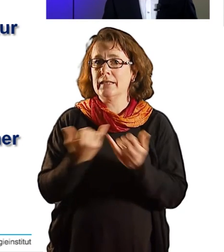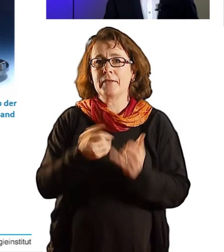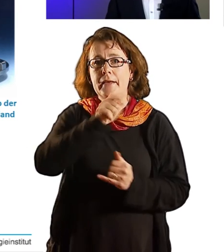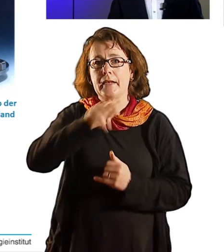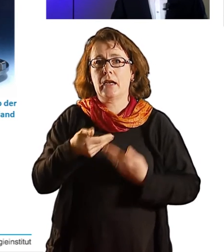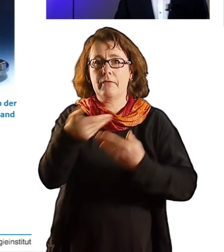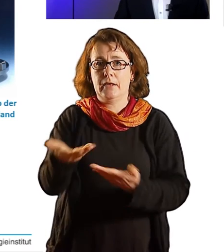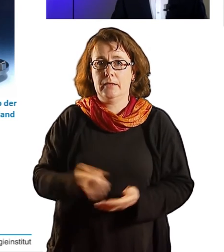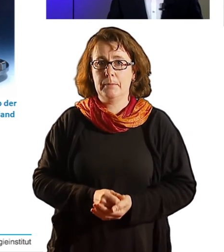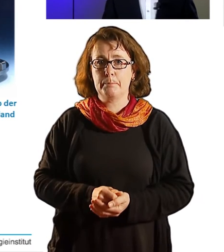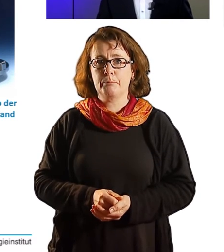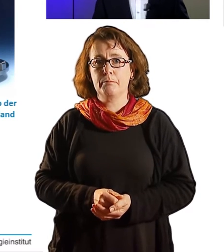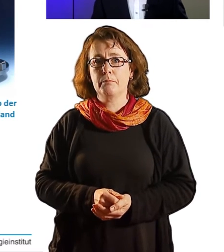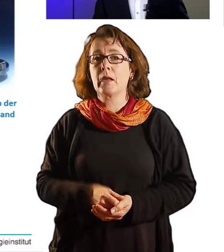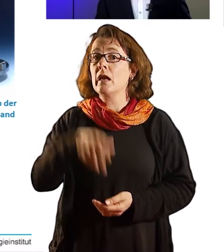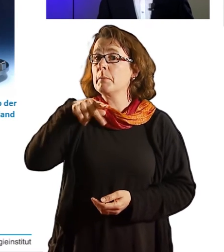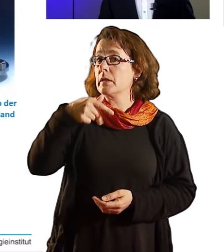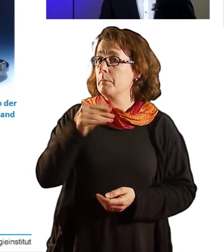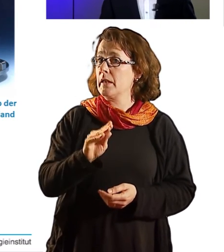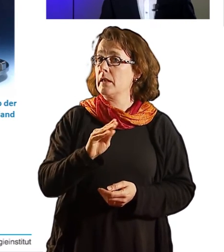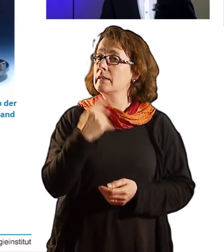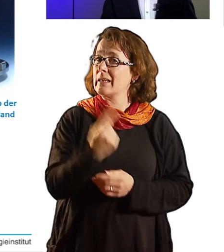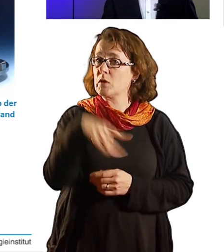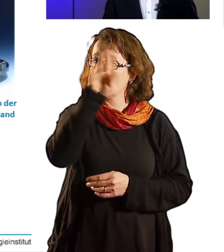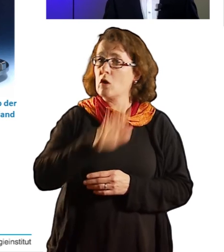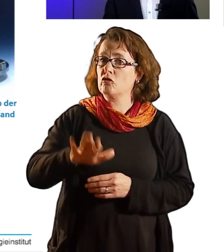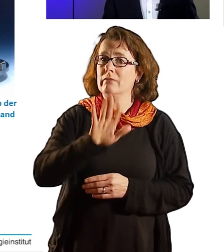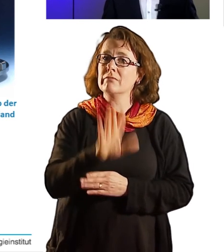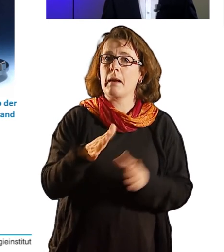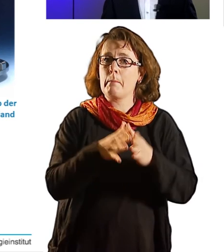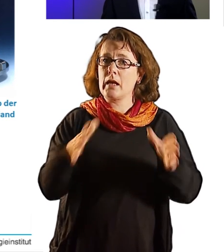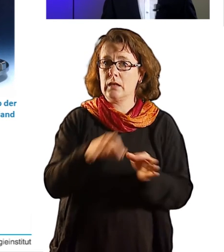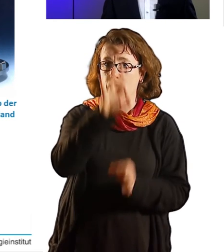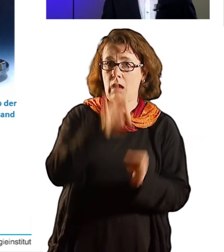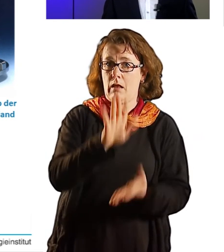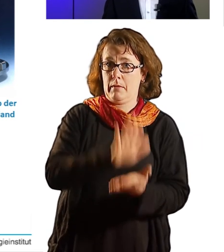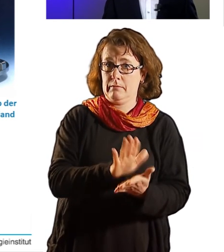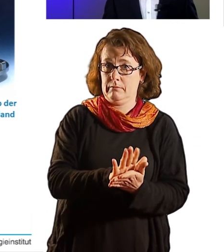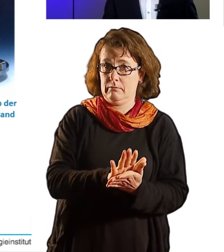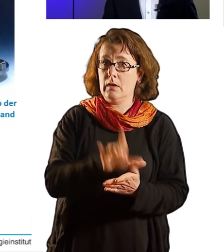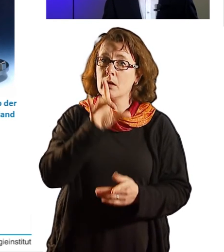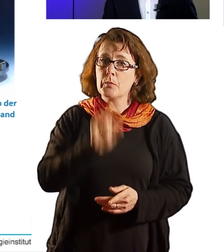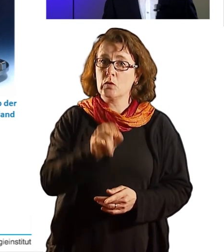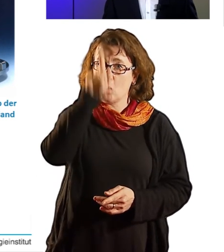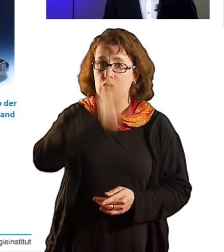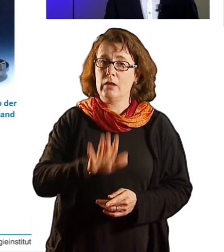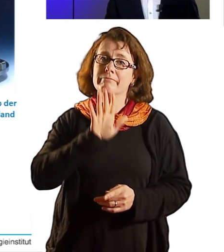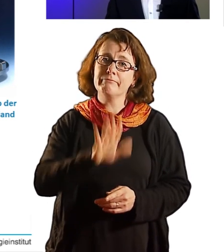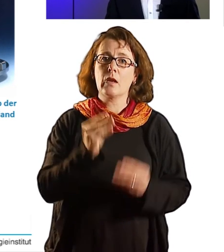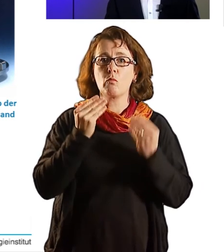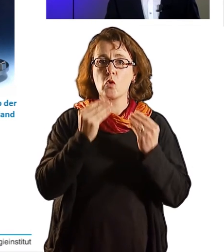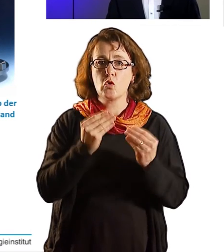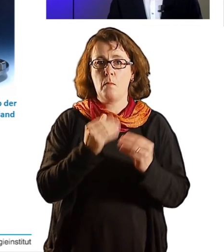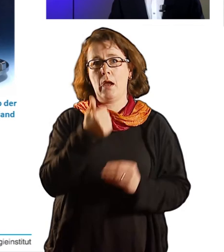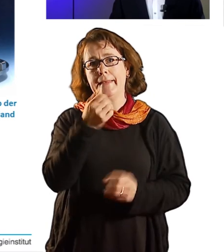illustrieren. Die PTB stellt die nationale Masseskala dar. Sie verwahrt den nationalen Kilogramm-Prototypen der